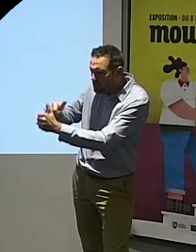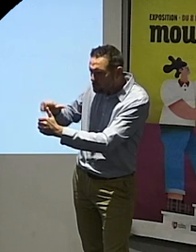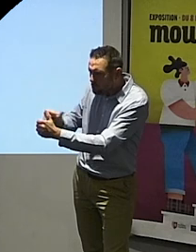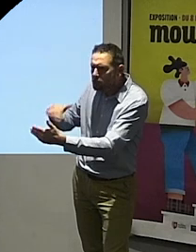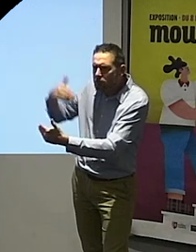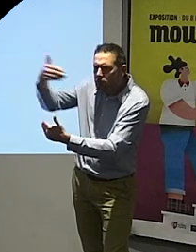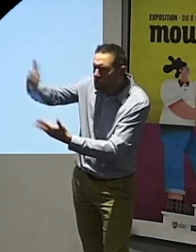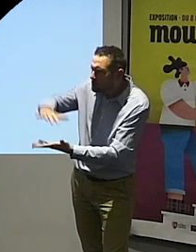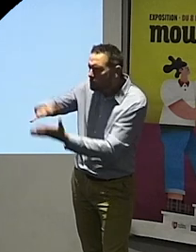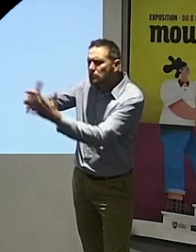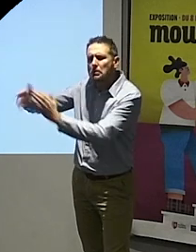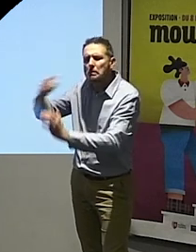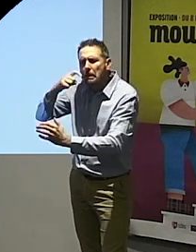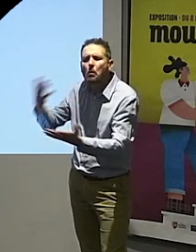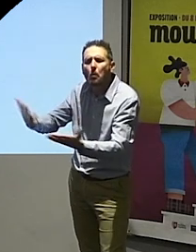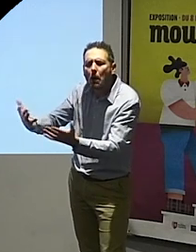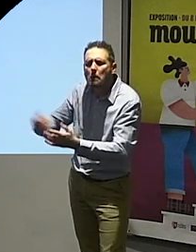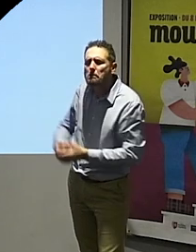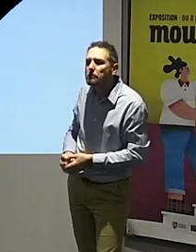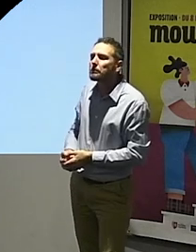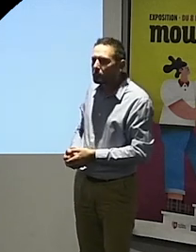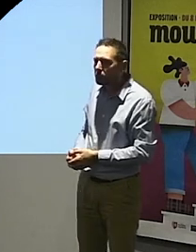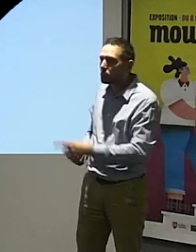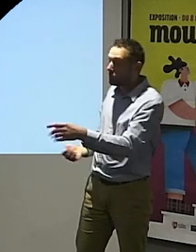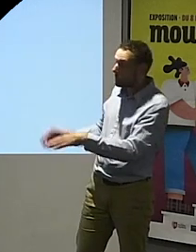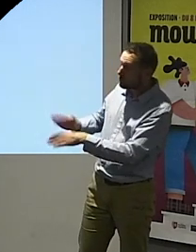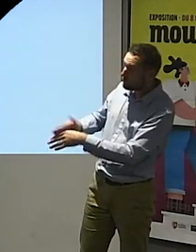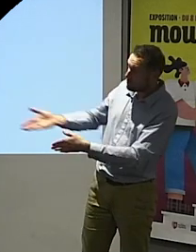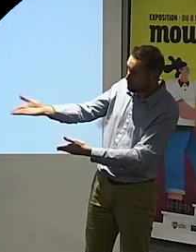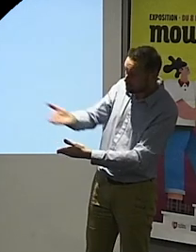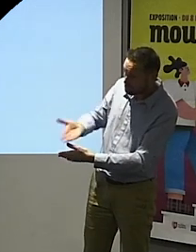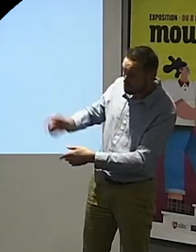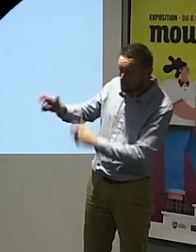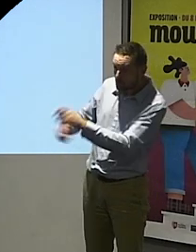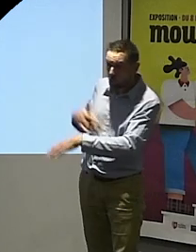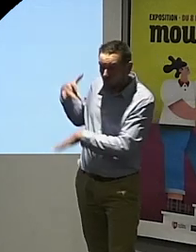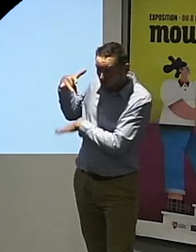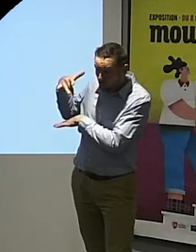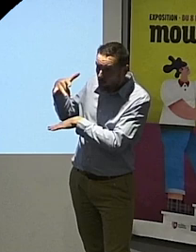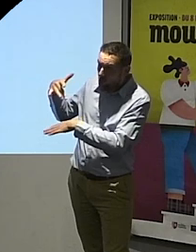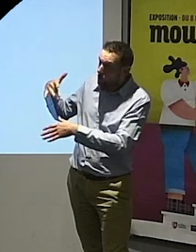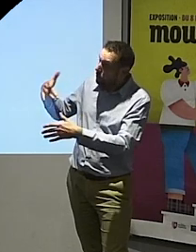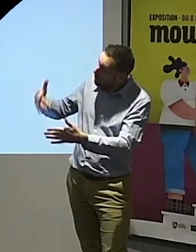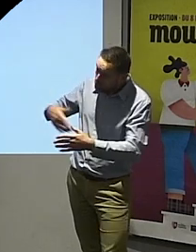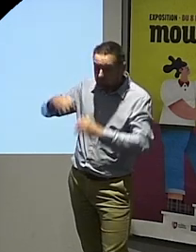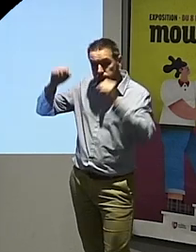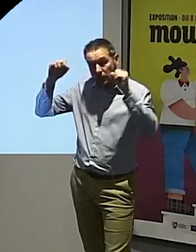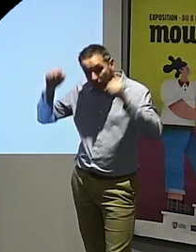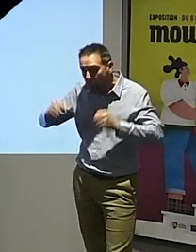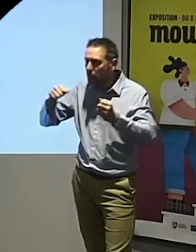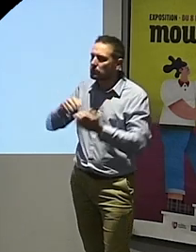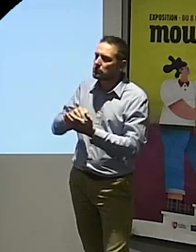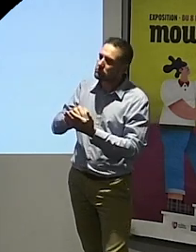Eh bien, j'ai vu des gens qui font des choses qu'ils n'auraient sans doute pas pensé qu'ils